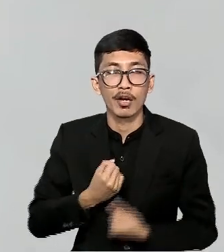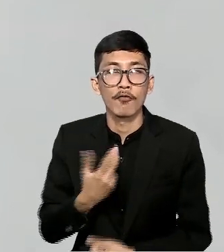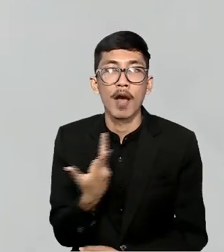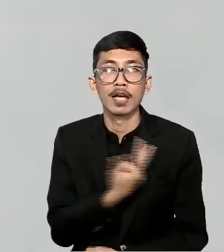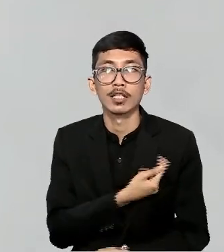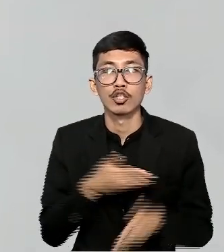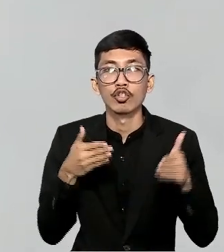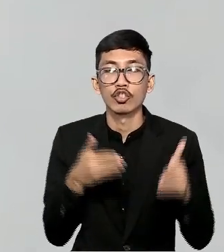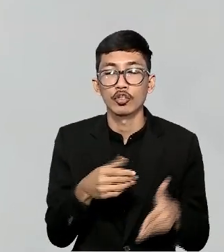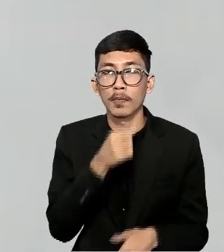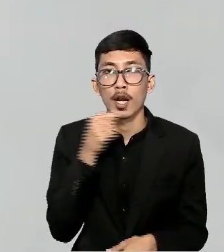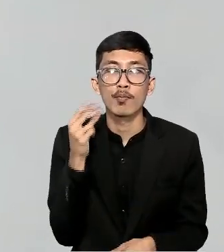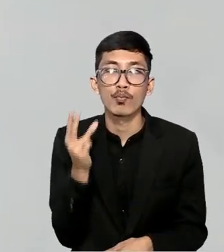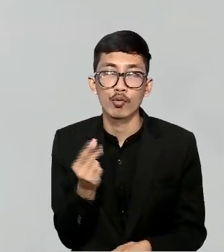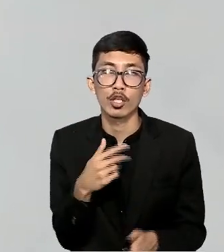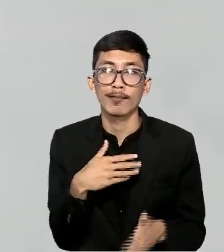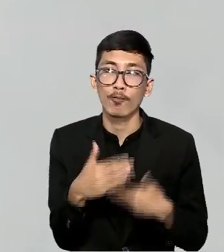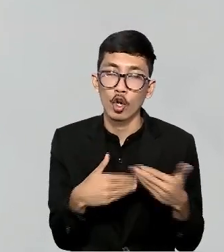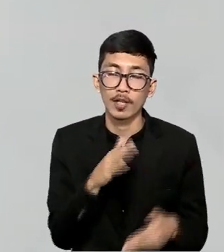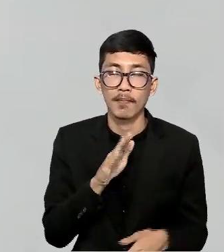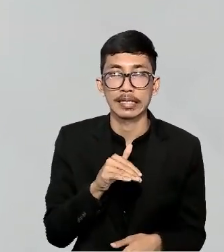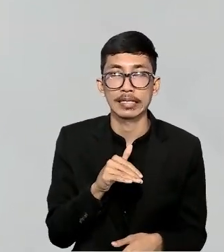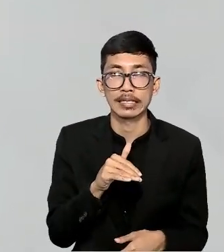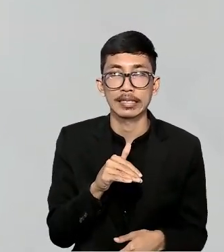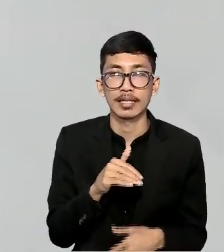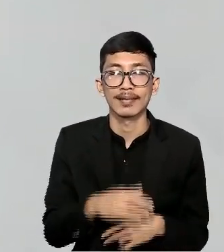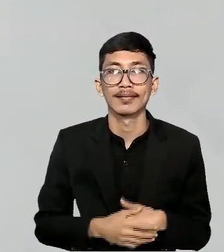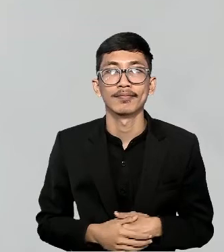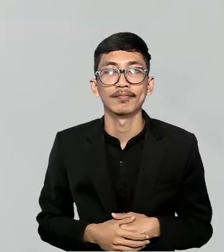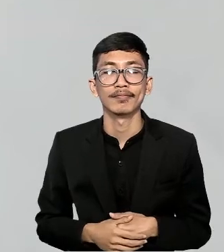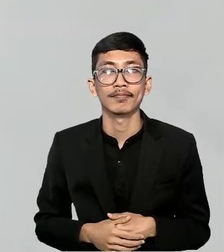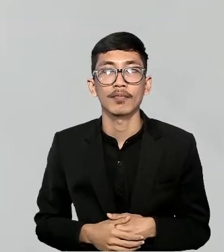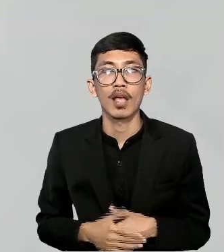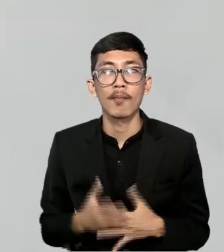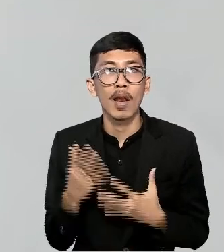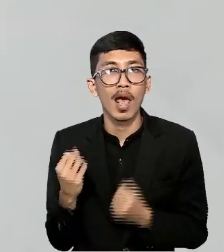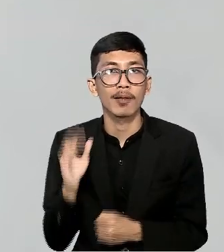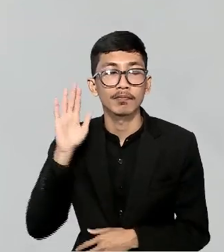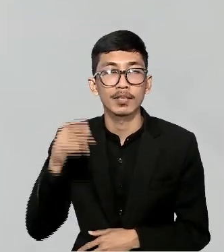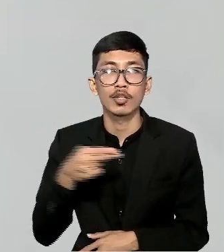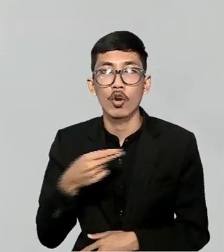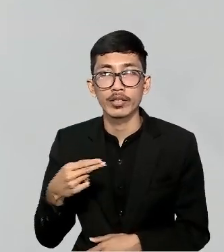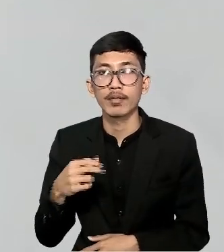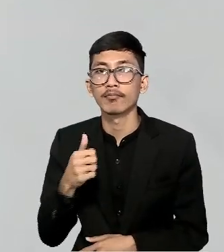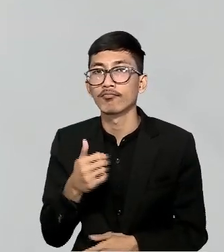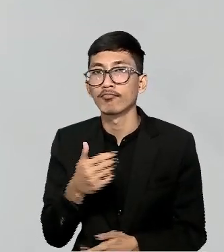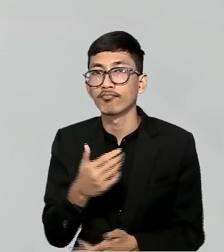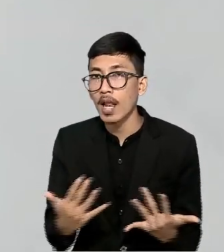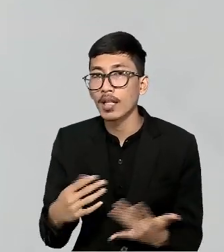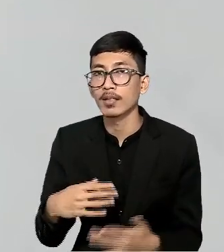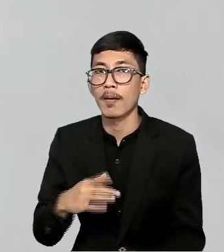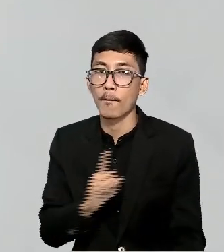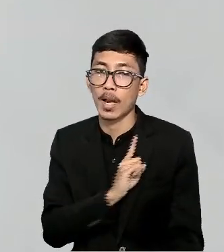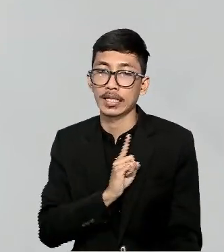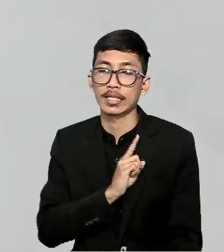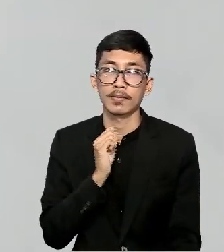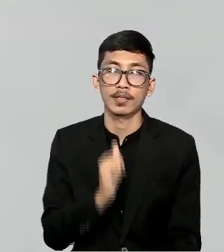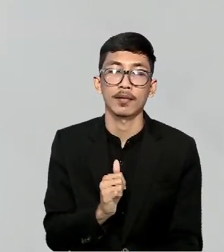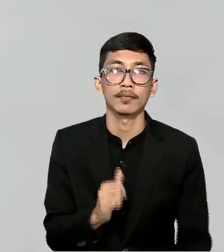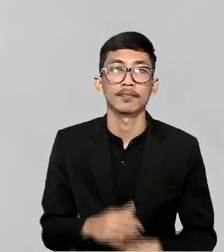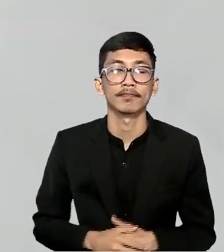bisa kita harapkan akan meningkatkan mageret kemandirian negara kita untuk menyediakan vaksin dalam jumlah yang cukup yg Baik